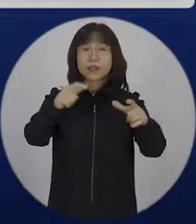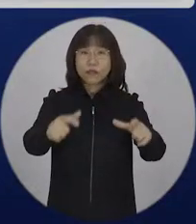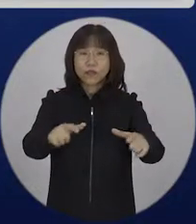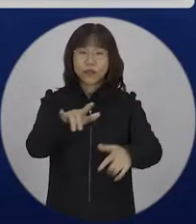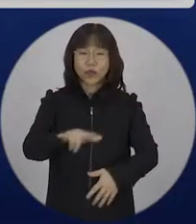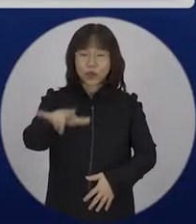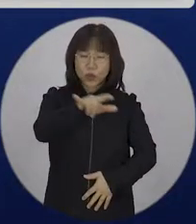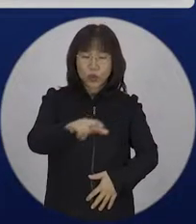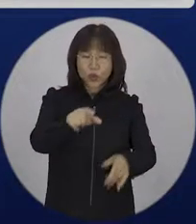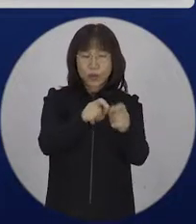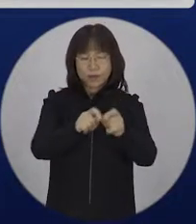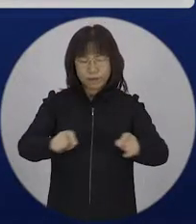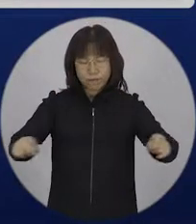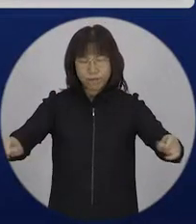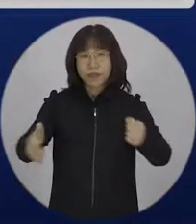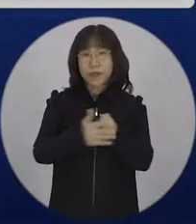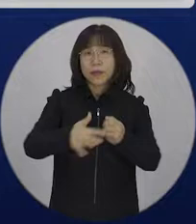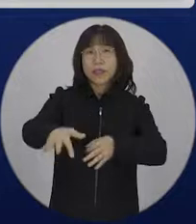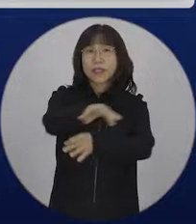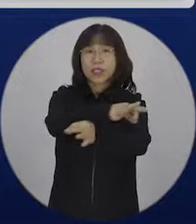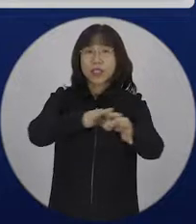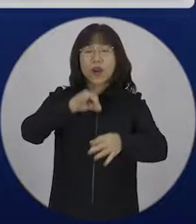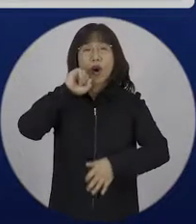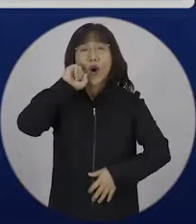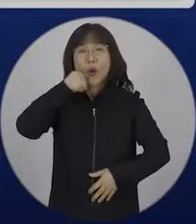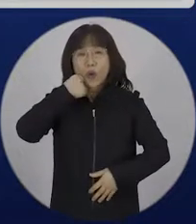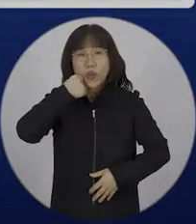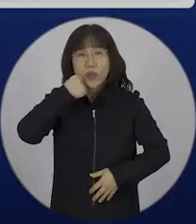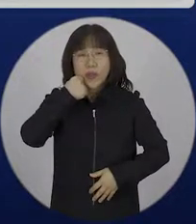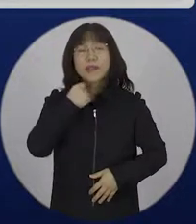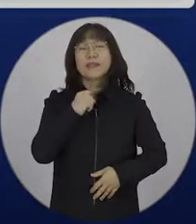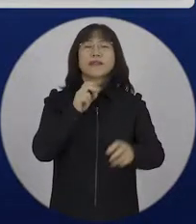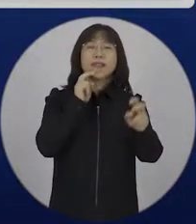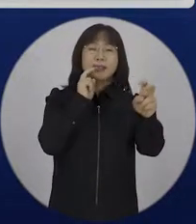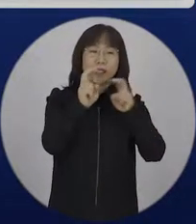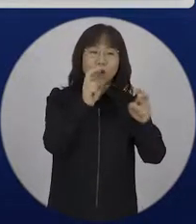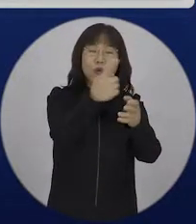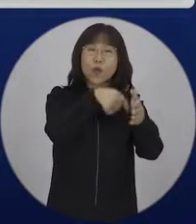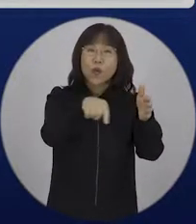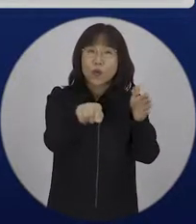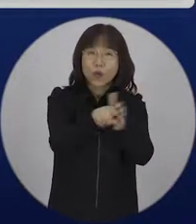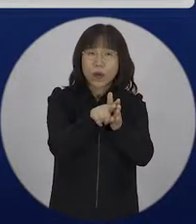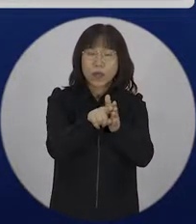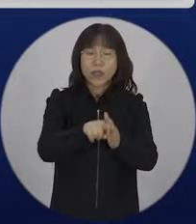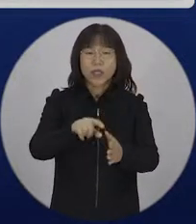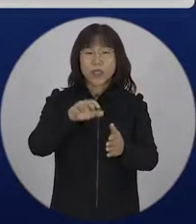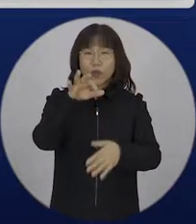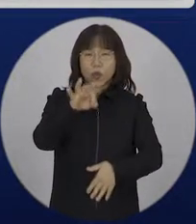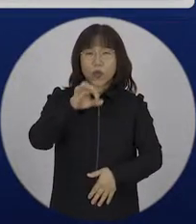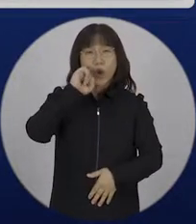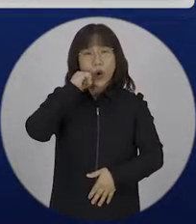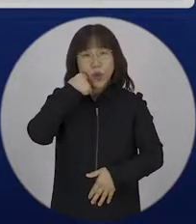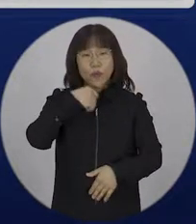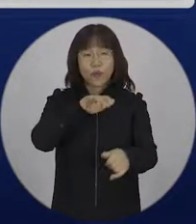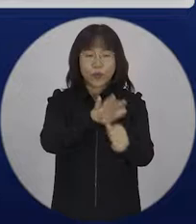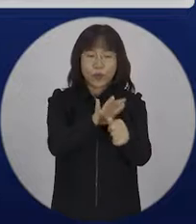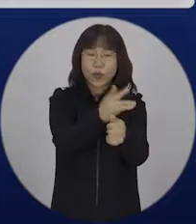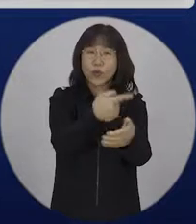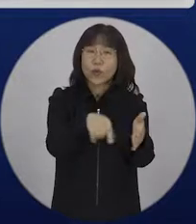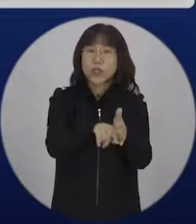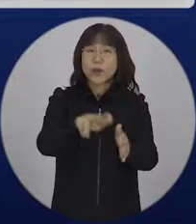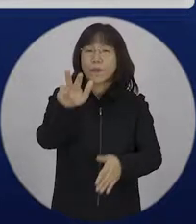강서구가 코로나19의 장기화로 어려움을 겪고 있는 중소기업과 소상공인의 자금난을 해소하기 위해 80억 원